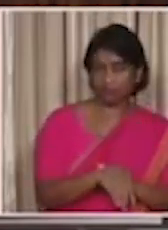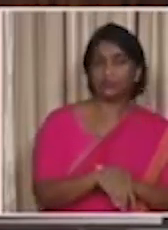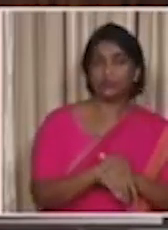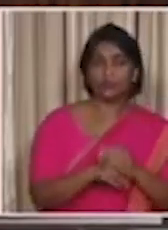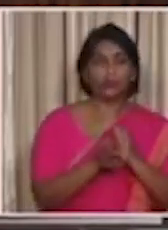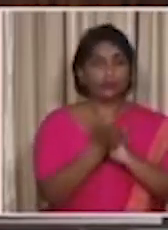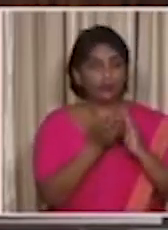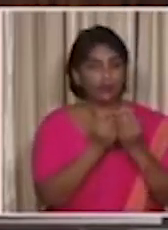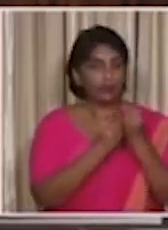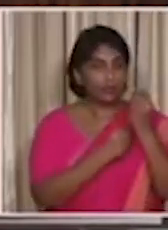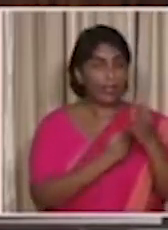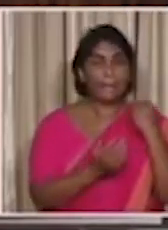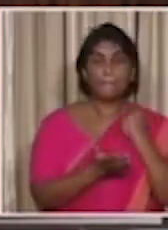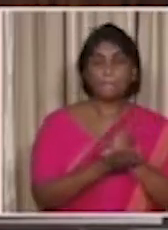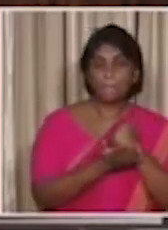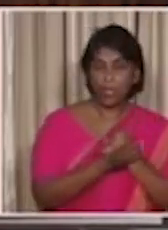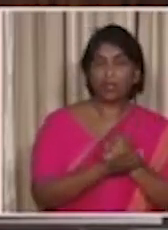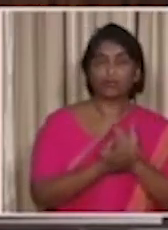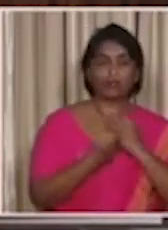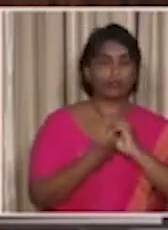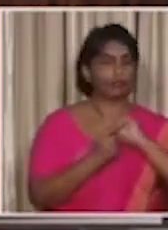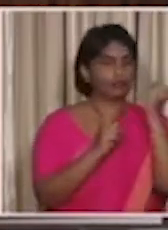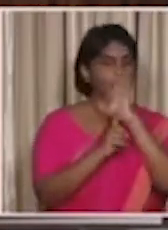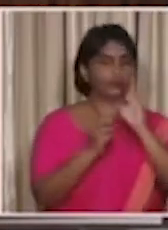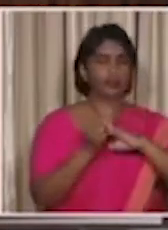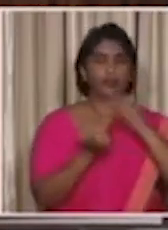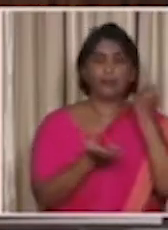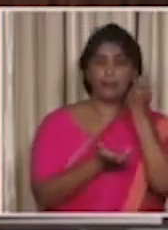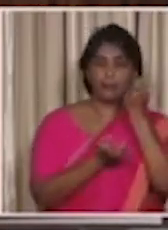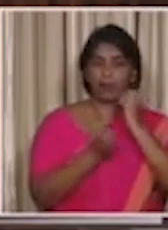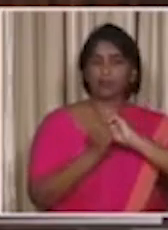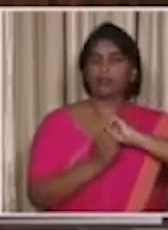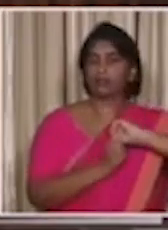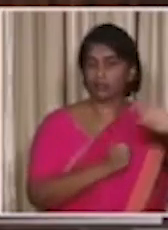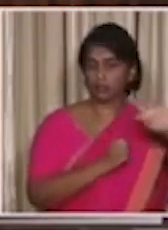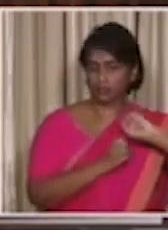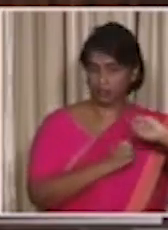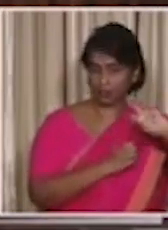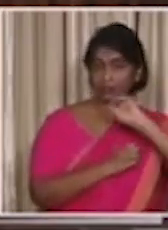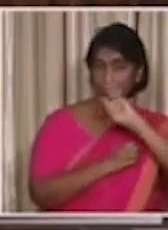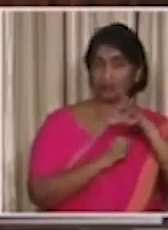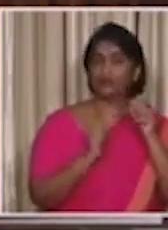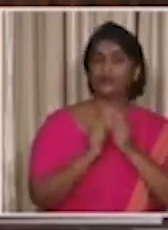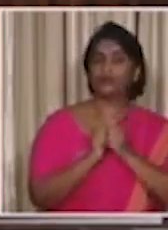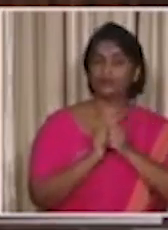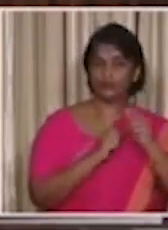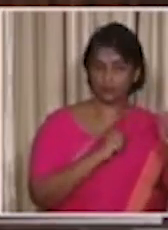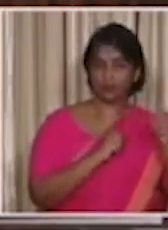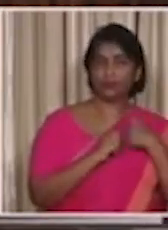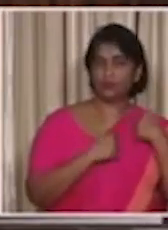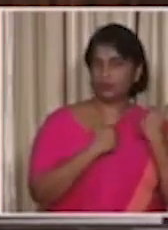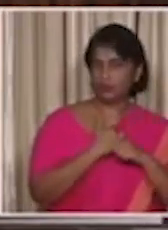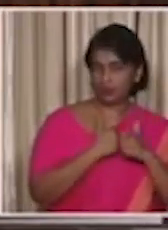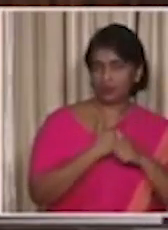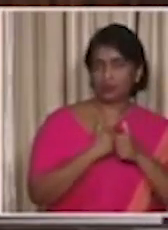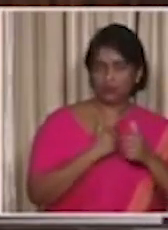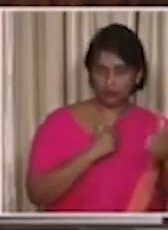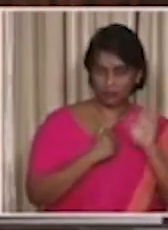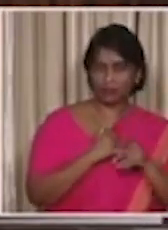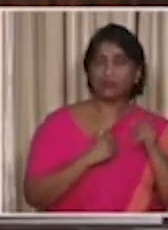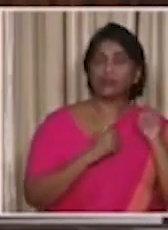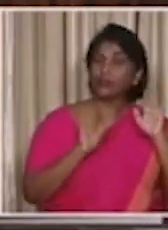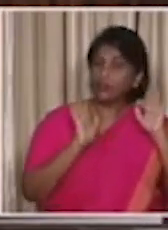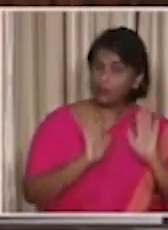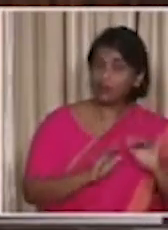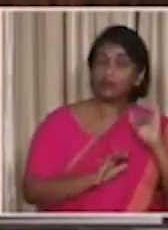සහන ආධාර බැංකු ගිණුමක් කරා ඔවුන්ට කෙලින්ම මුදලින් ආධාර ලබා දීමේ වැඩපිළිවෙලක් සකස් කරමින් යනවා